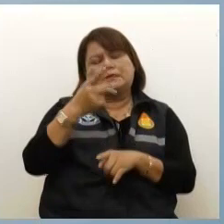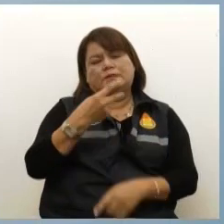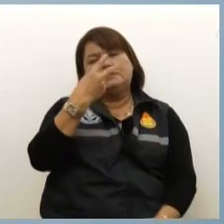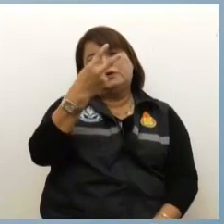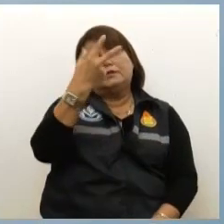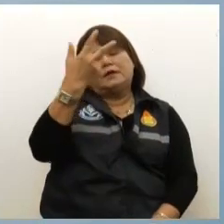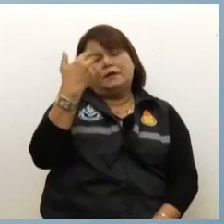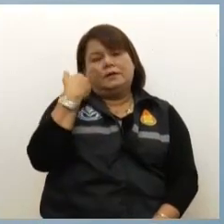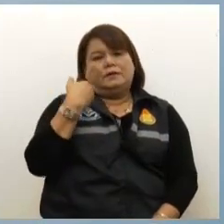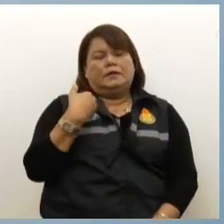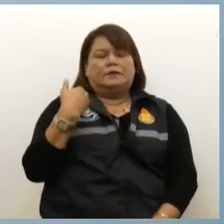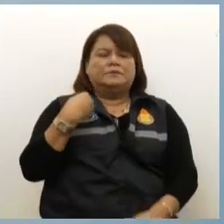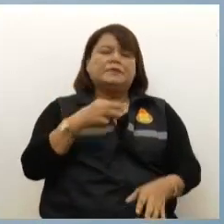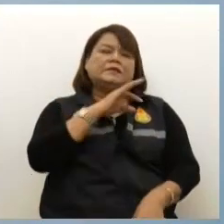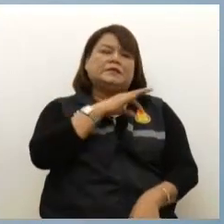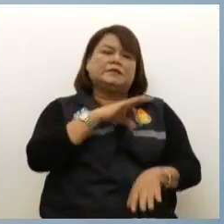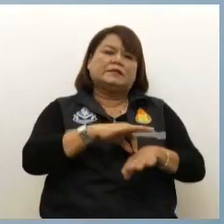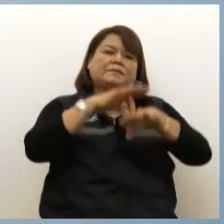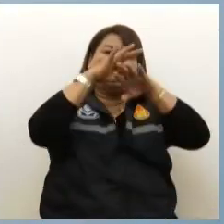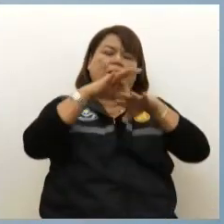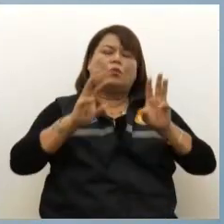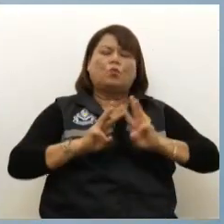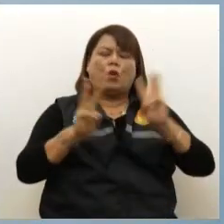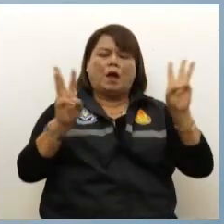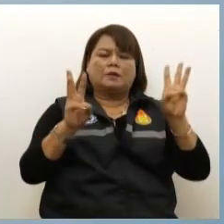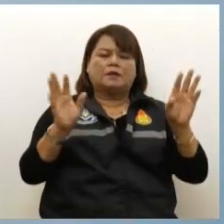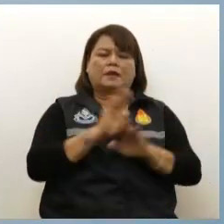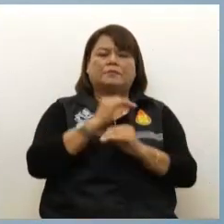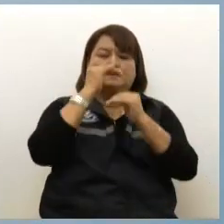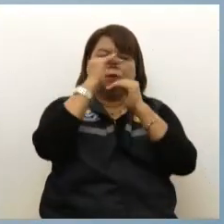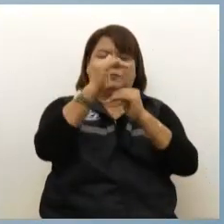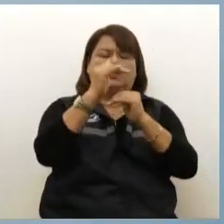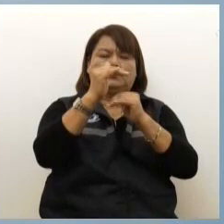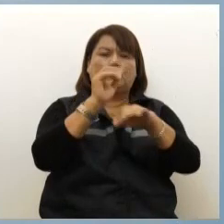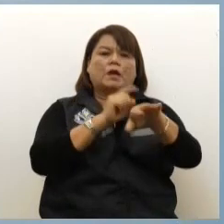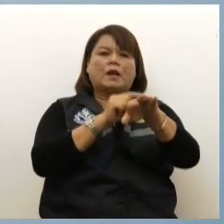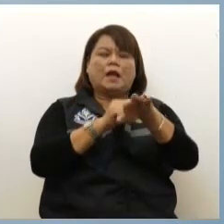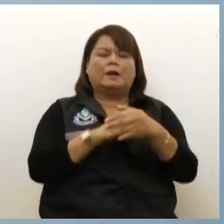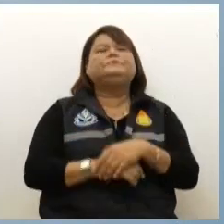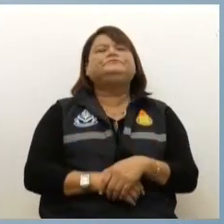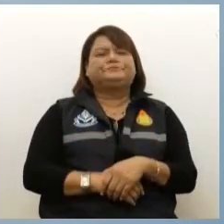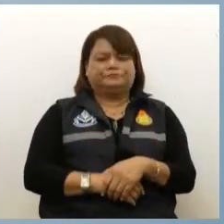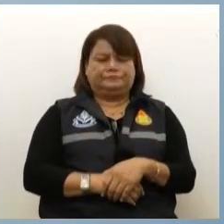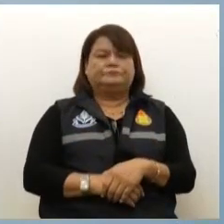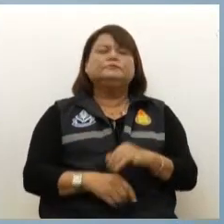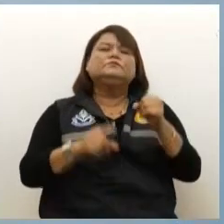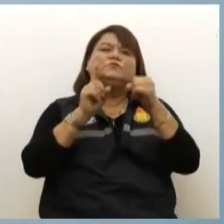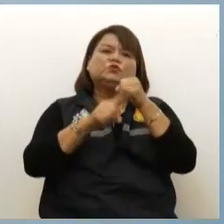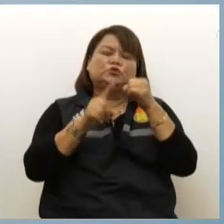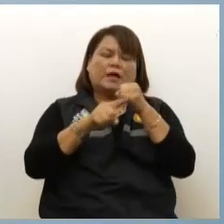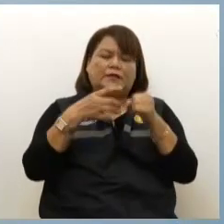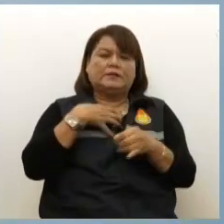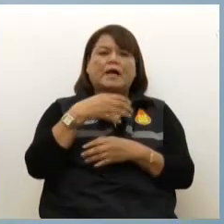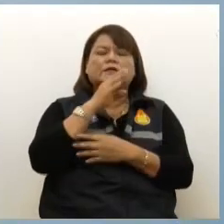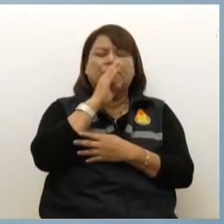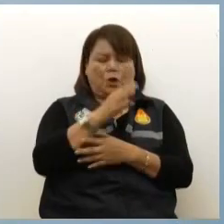าจเกิดขึ้นได้หากมีตำแหน่งว่างแต่ต้องไม่เกินระยะเวลาที่เรากำหนดเอาไว้นะครับเรื่องสุดท้ายครับที่อยากจะสื่อส